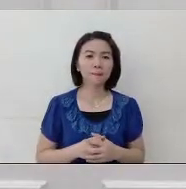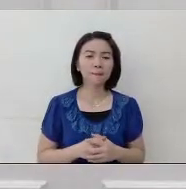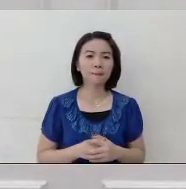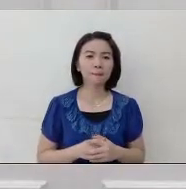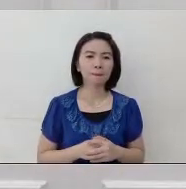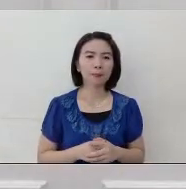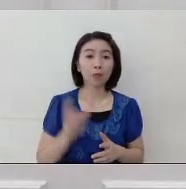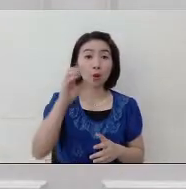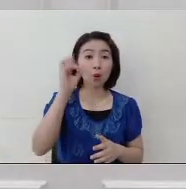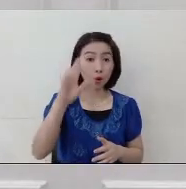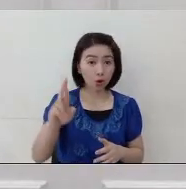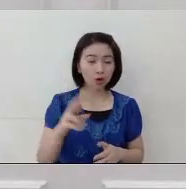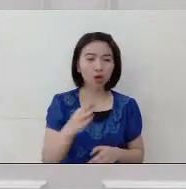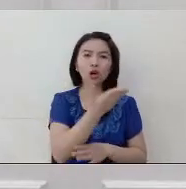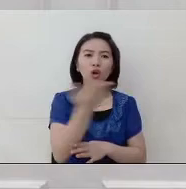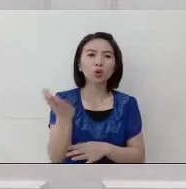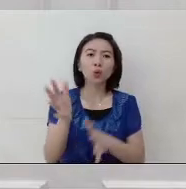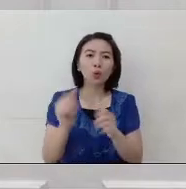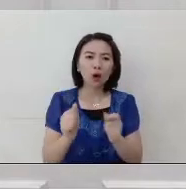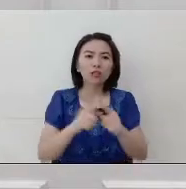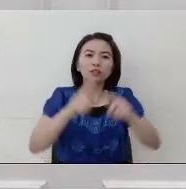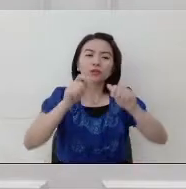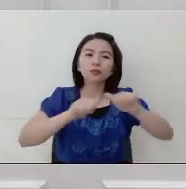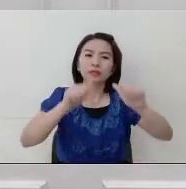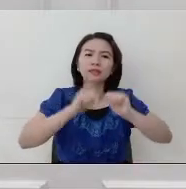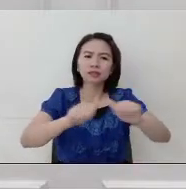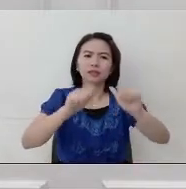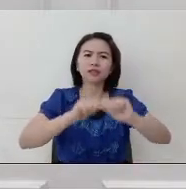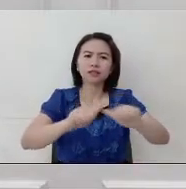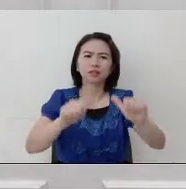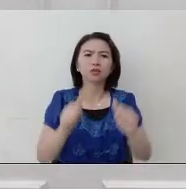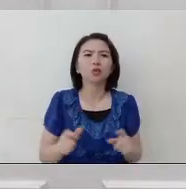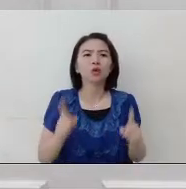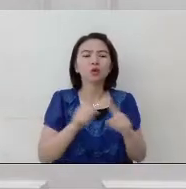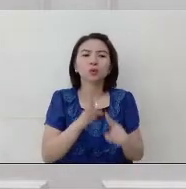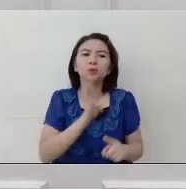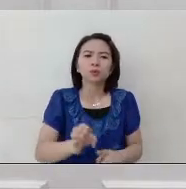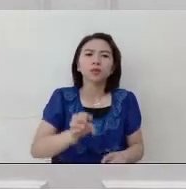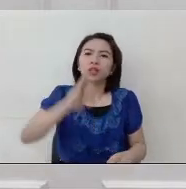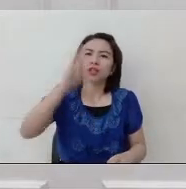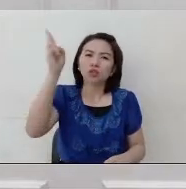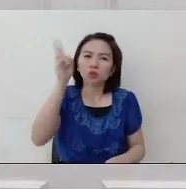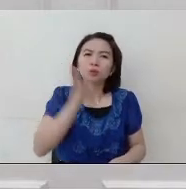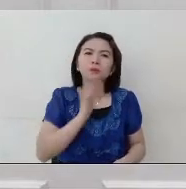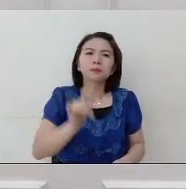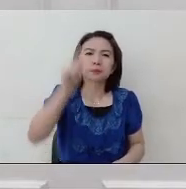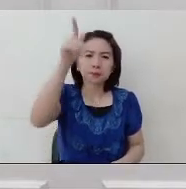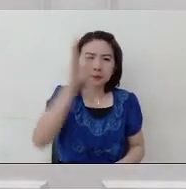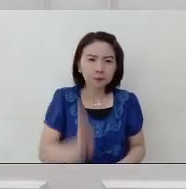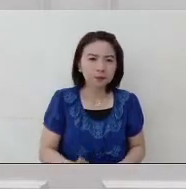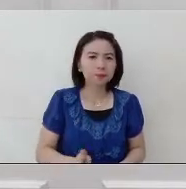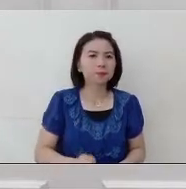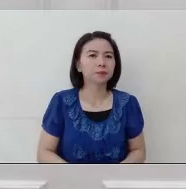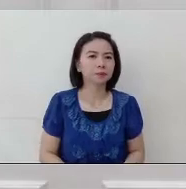Or gusto mo pang magpatuloy? Gusto mo ba pang gamitin ka ng Panginoon? Gusto mo ba pang pakinabangan ka ng